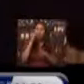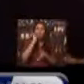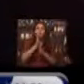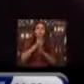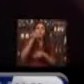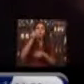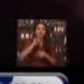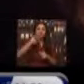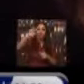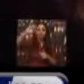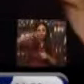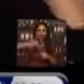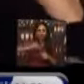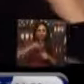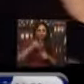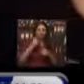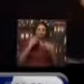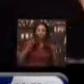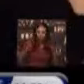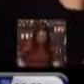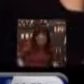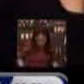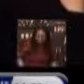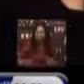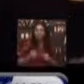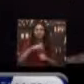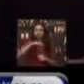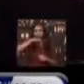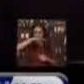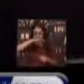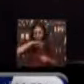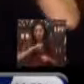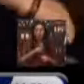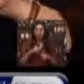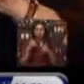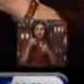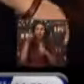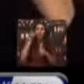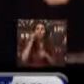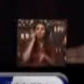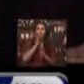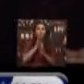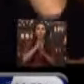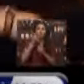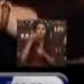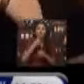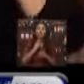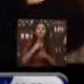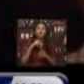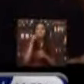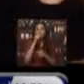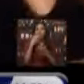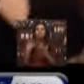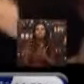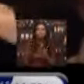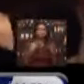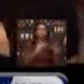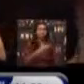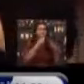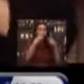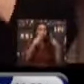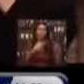السقف للبلاط للحيطان لكله، وبعدين يخش رشدي كده وينحني